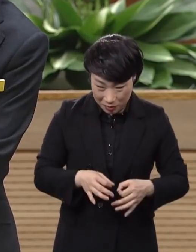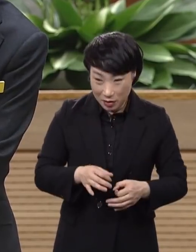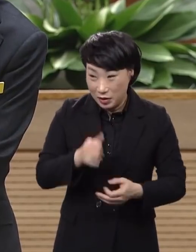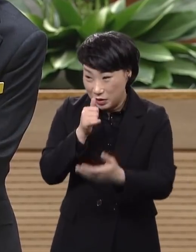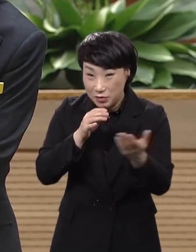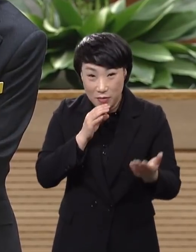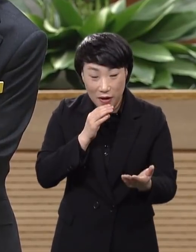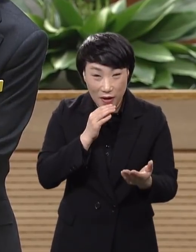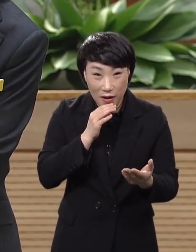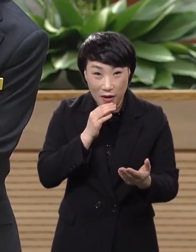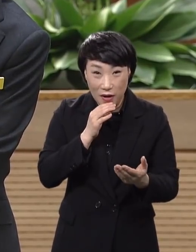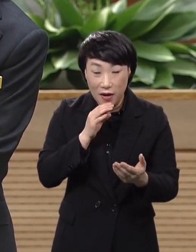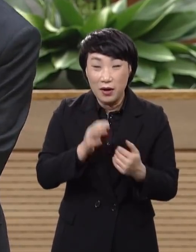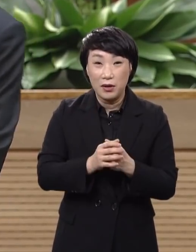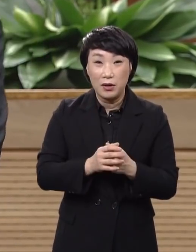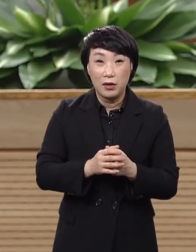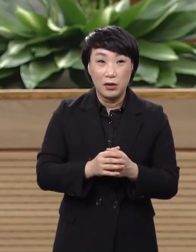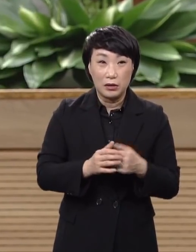뜻이 없다면